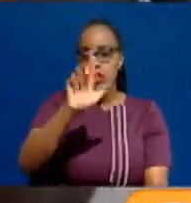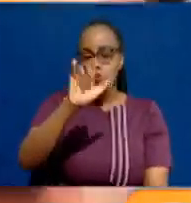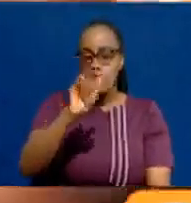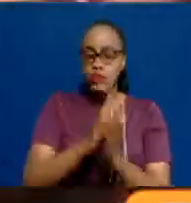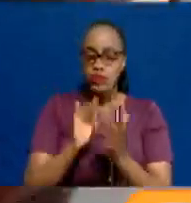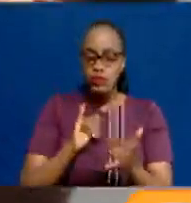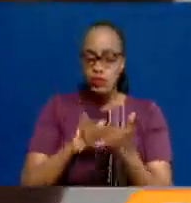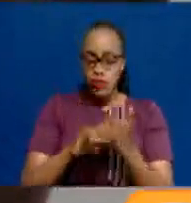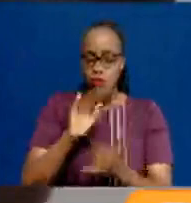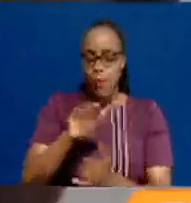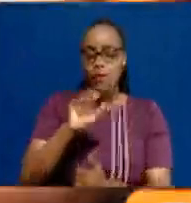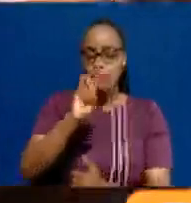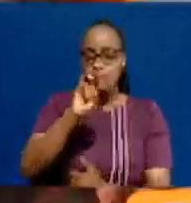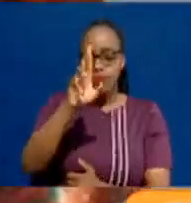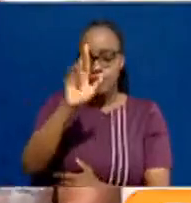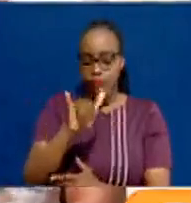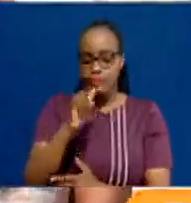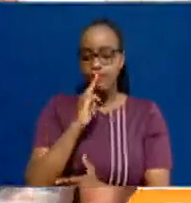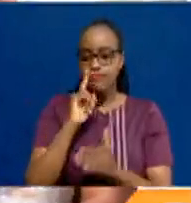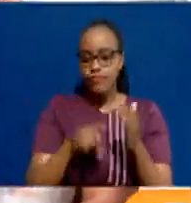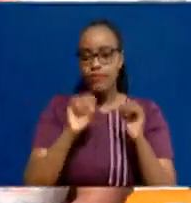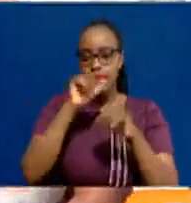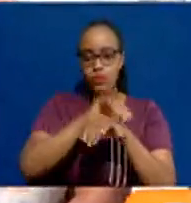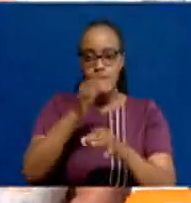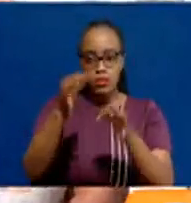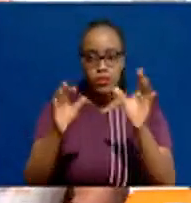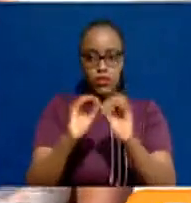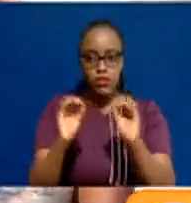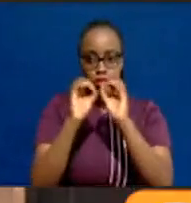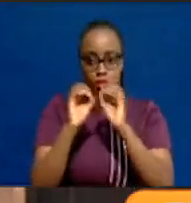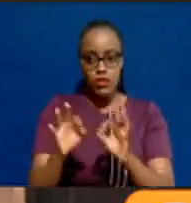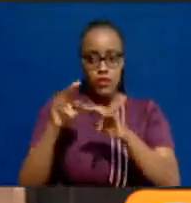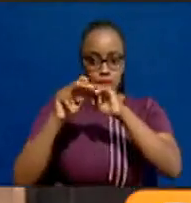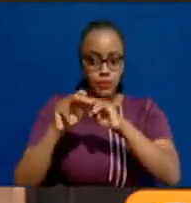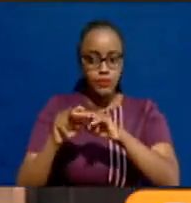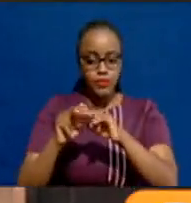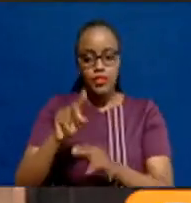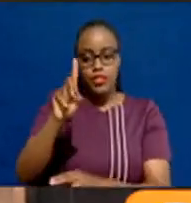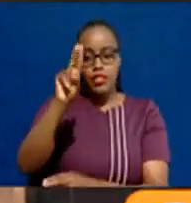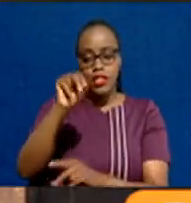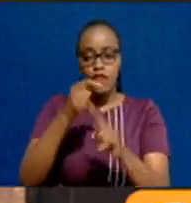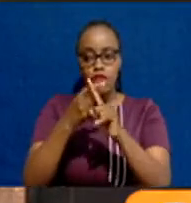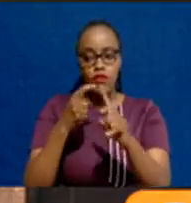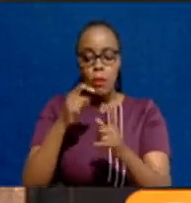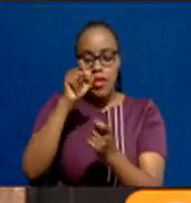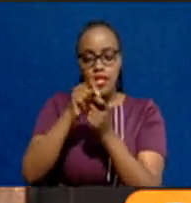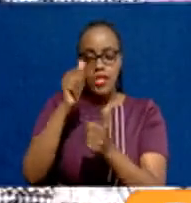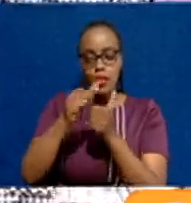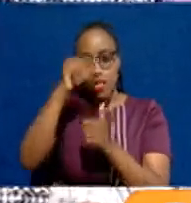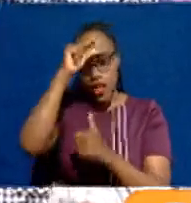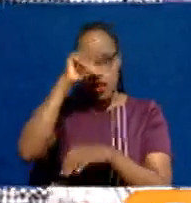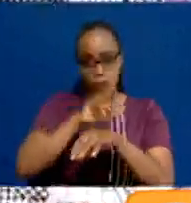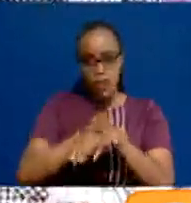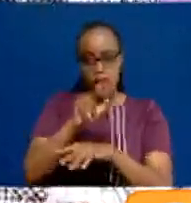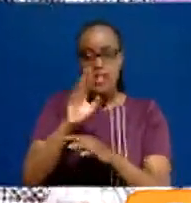Masi Masambaga wanahofu kwamba huenda wasipate haki endapo watategemea matokeo ya DNA ya sampuli ile kuliwa na serikali. Na